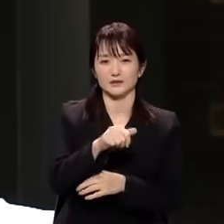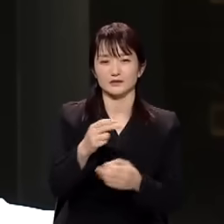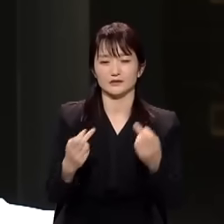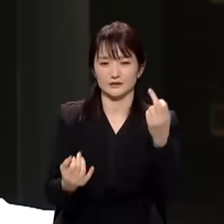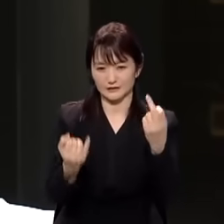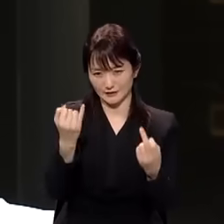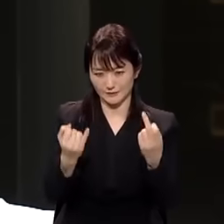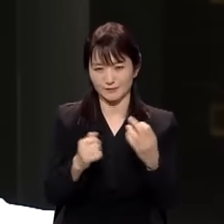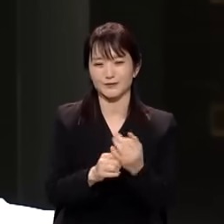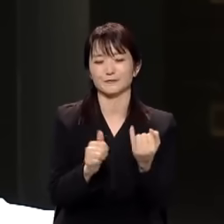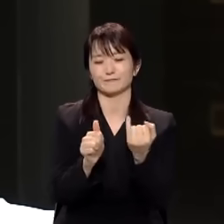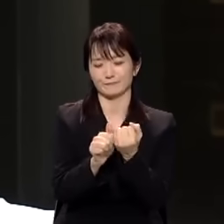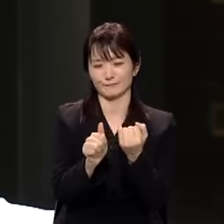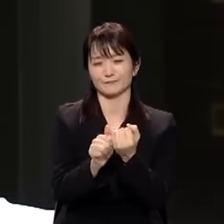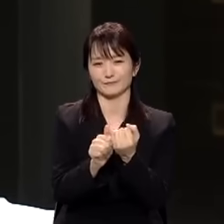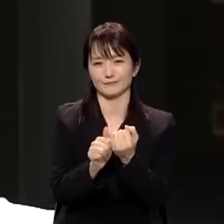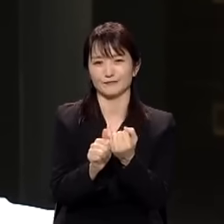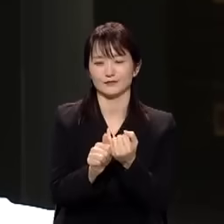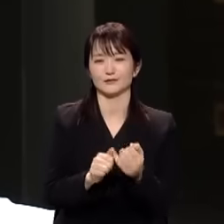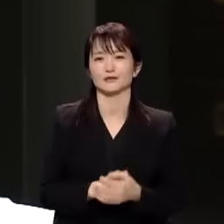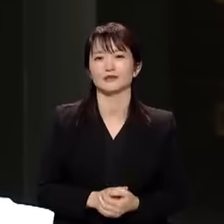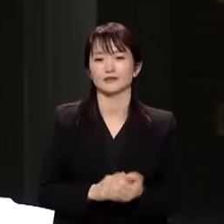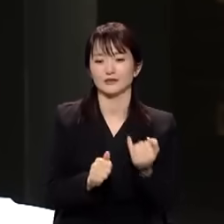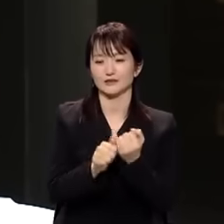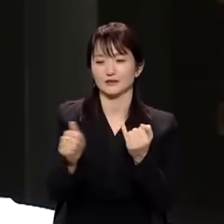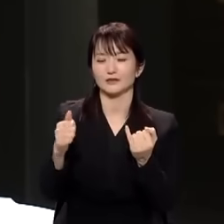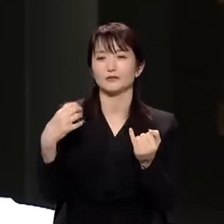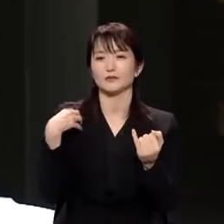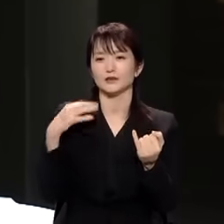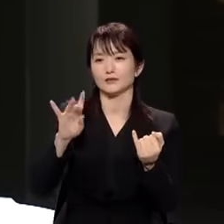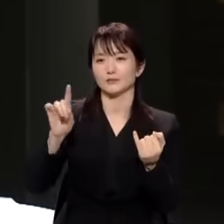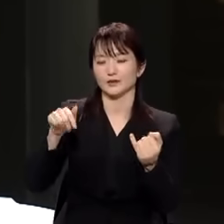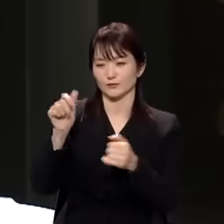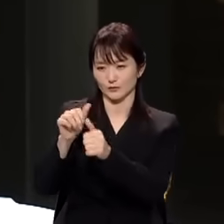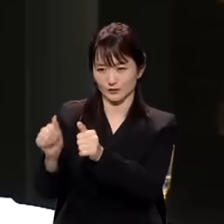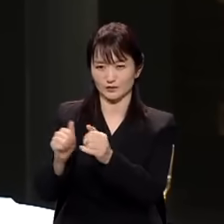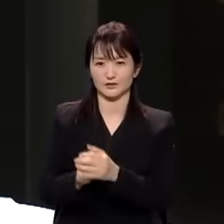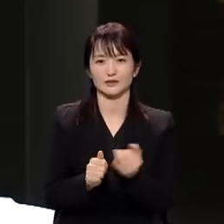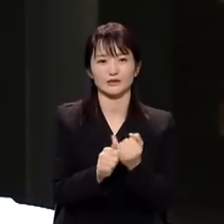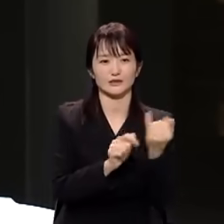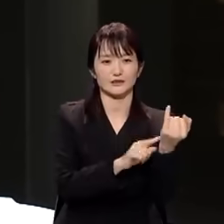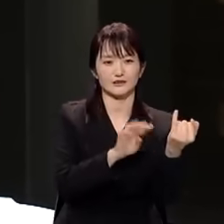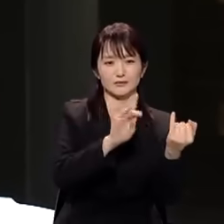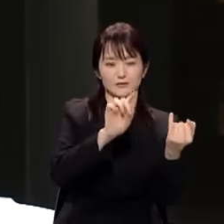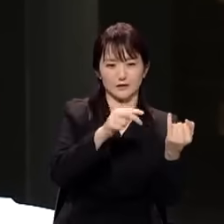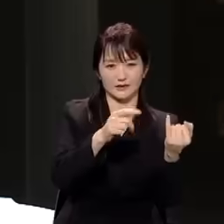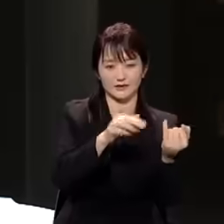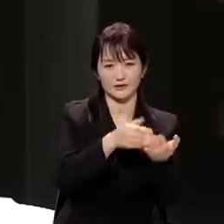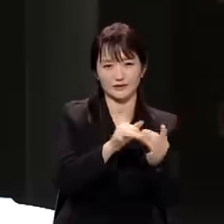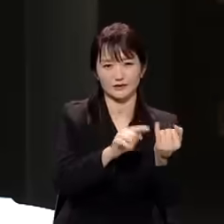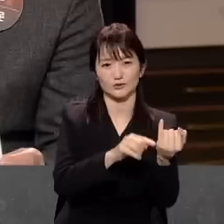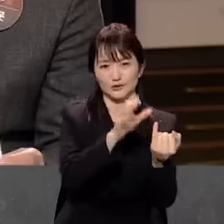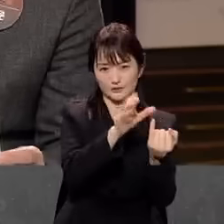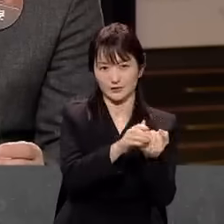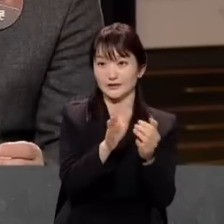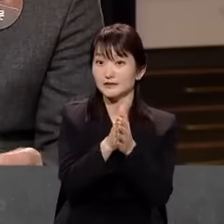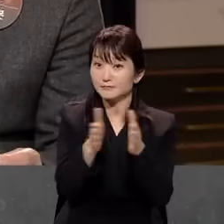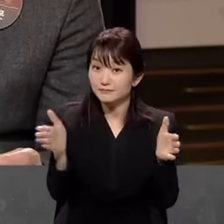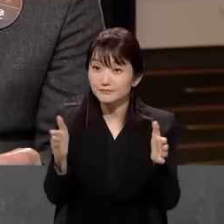부부로 분합니다. 자, 남편 역할에 백성훈 변호사, 아내 역할에 백다희 아나운서. 레디 액션!